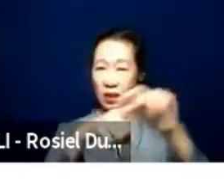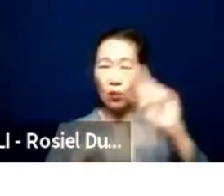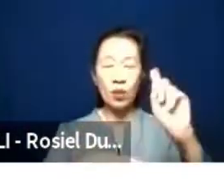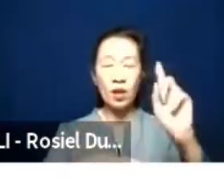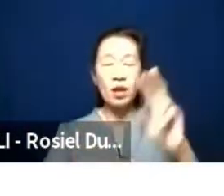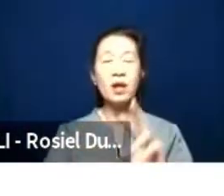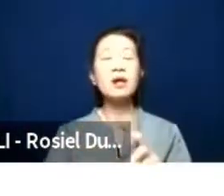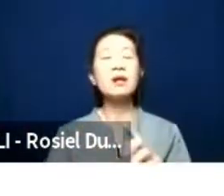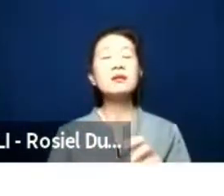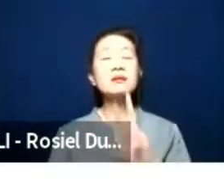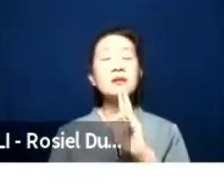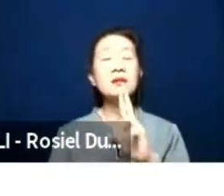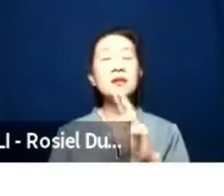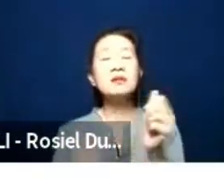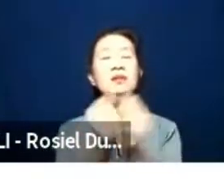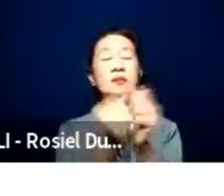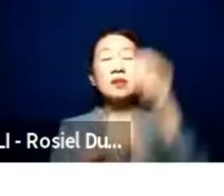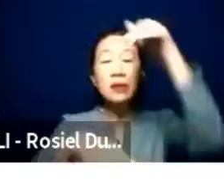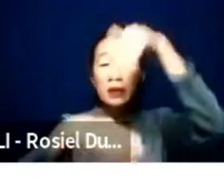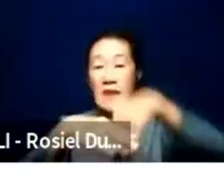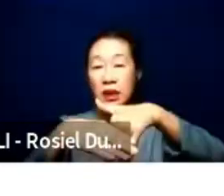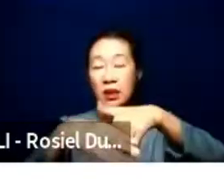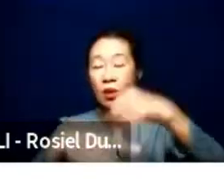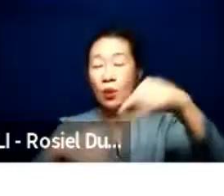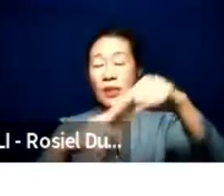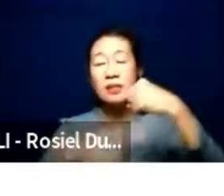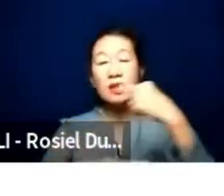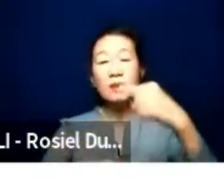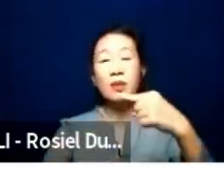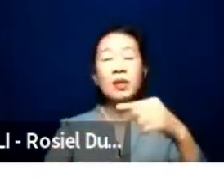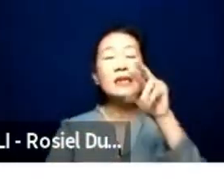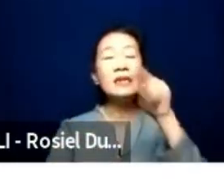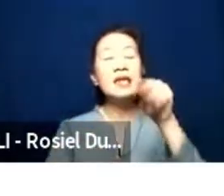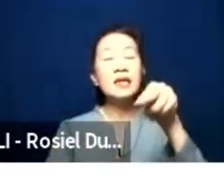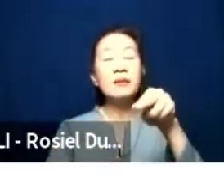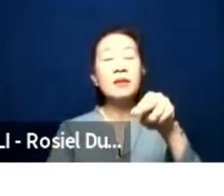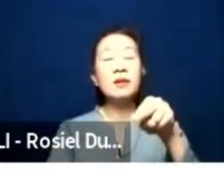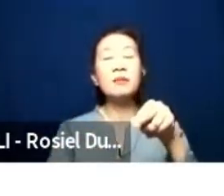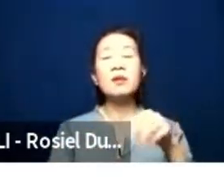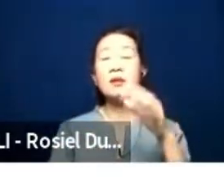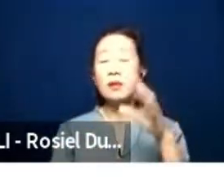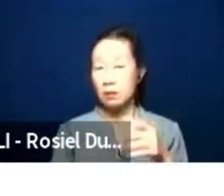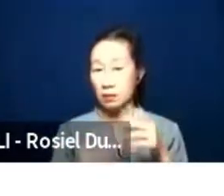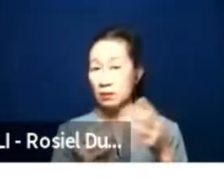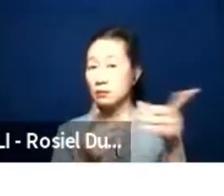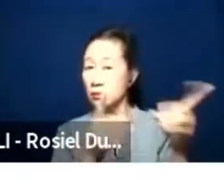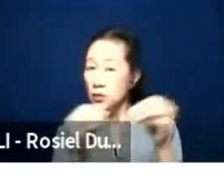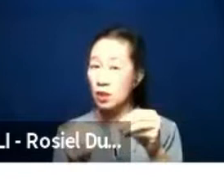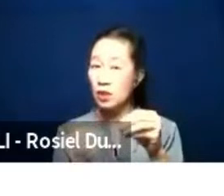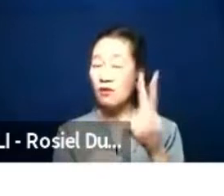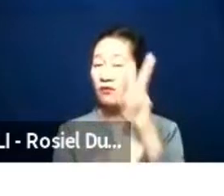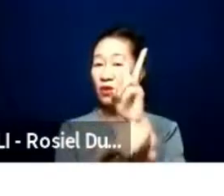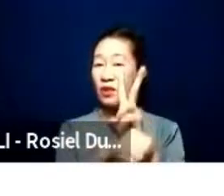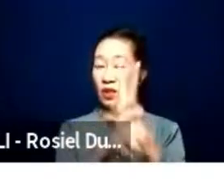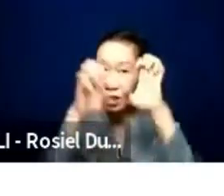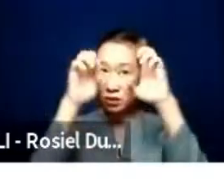mga components, no, nakapaloob pagka sinabi natin kailangan mag-undergo ang isang bata ng vocational